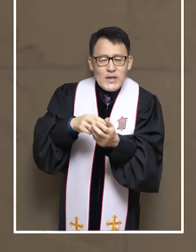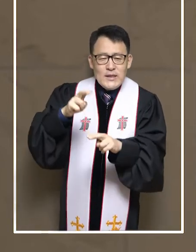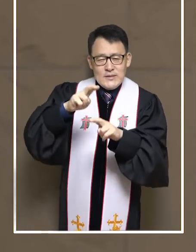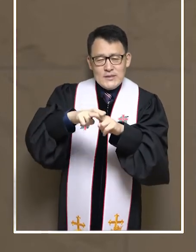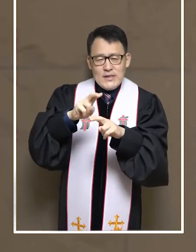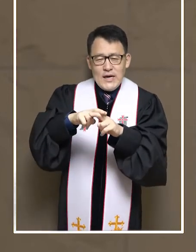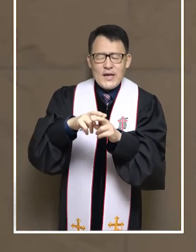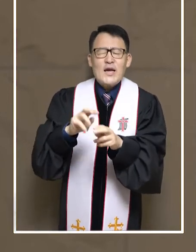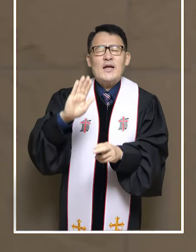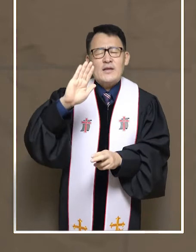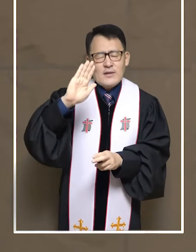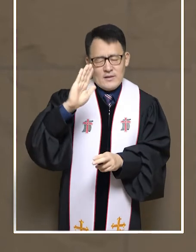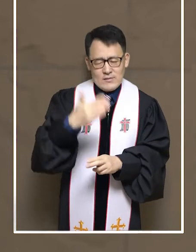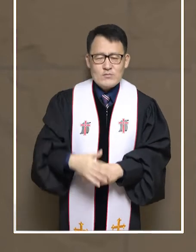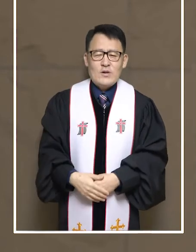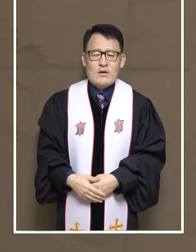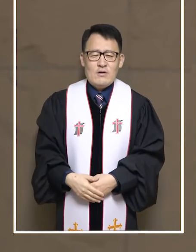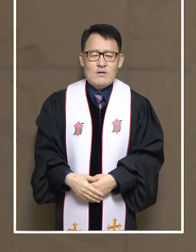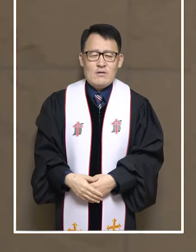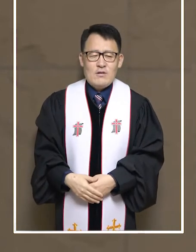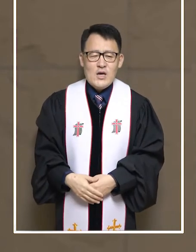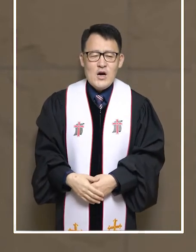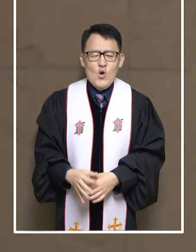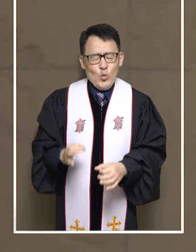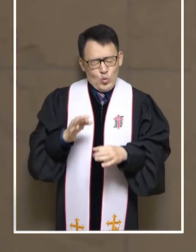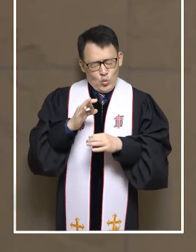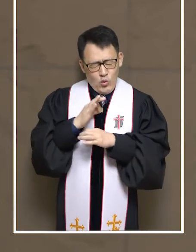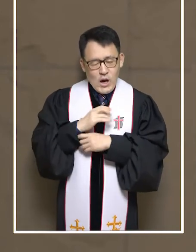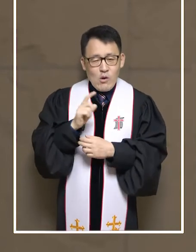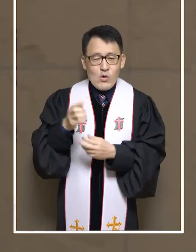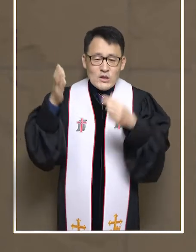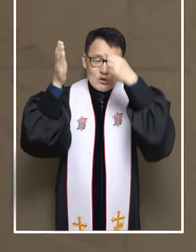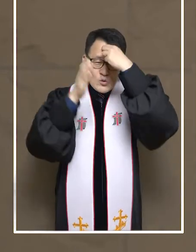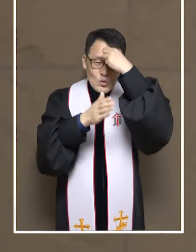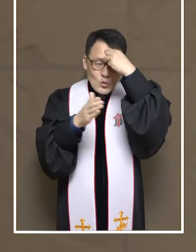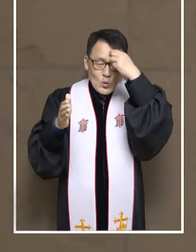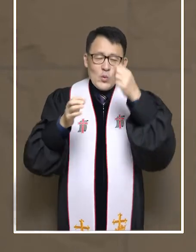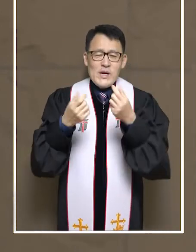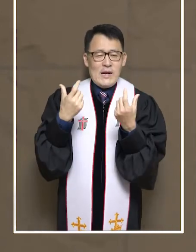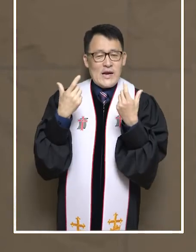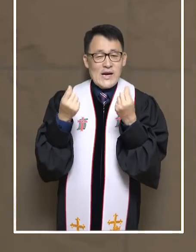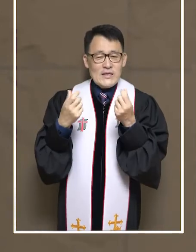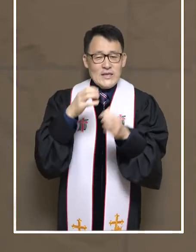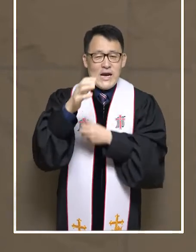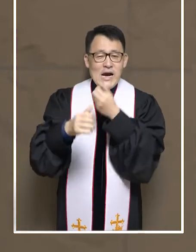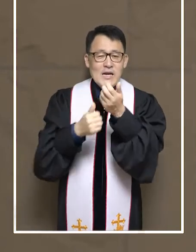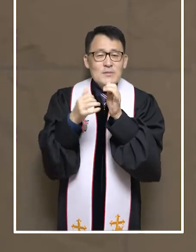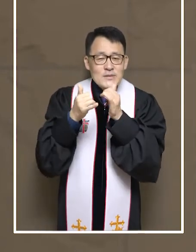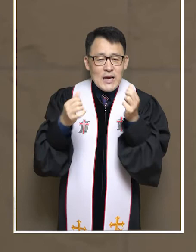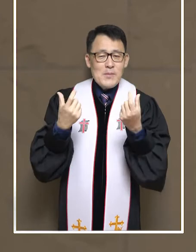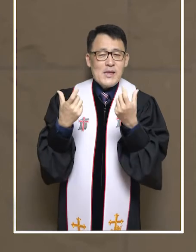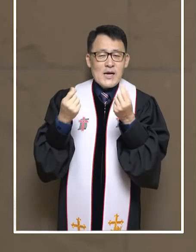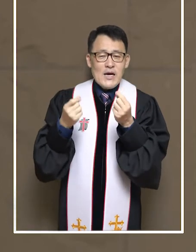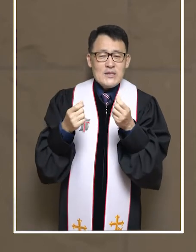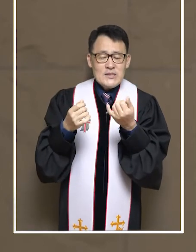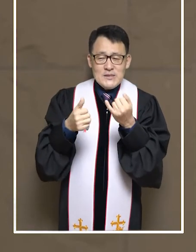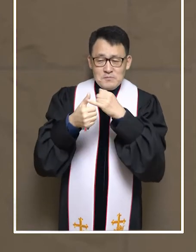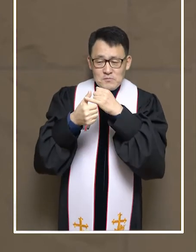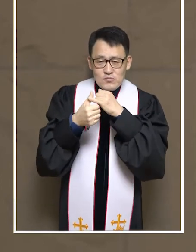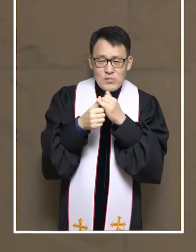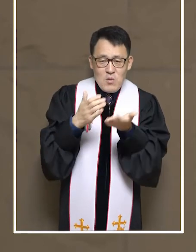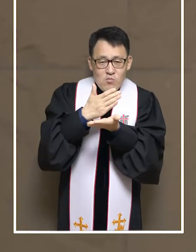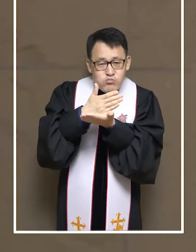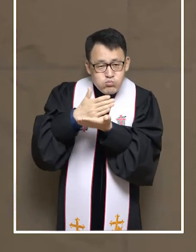총리의 자리에 오르게 된 것이었습니다. 그리고 놀라운 것은 성도답게 하나님의